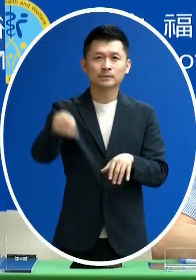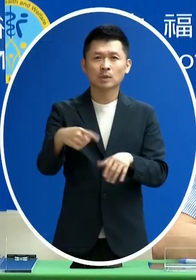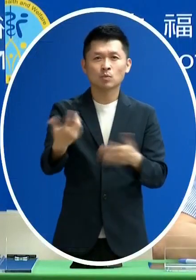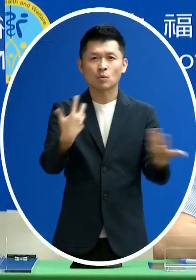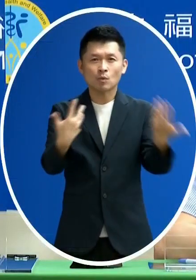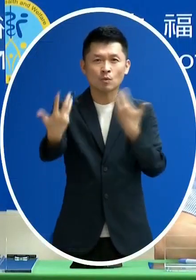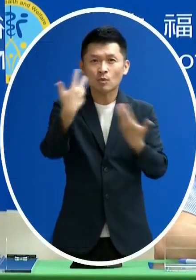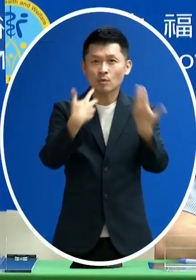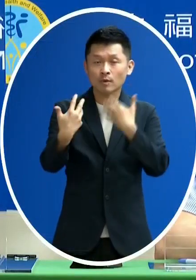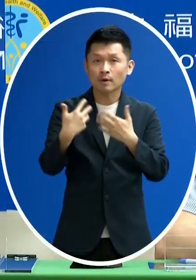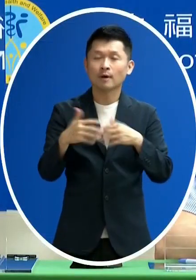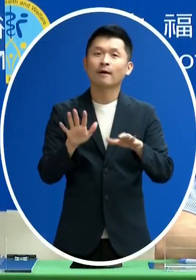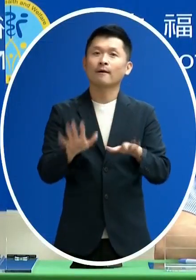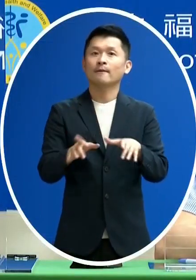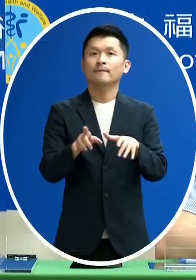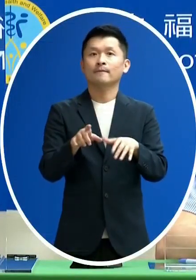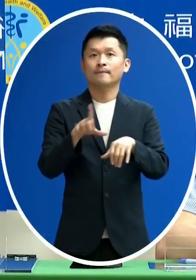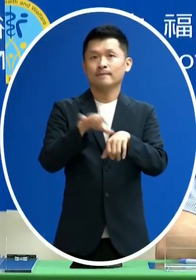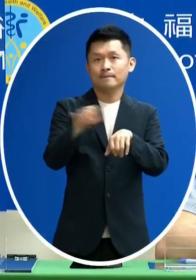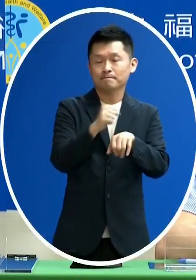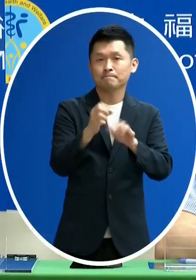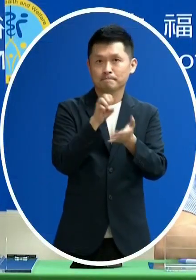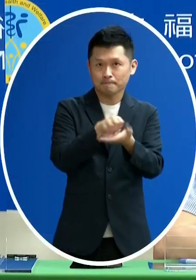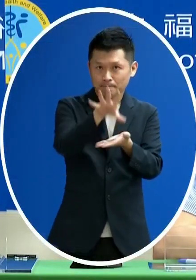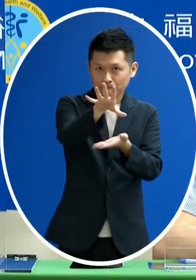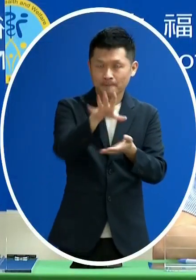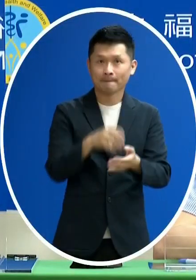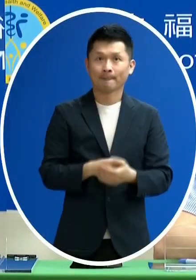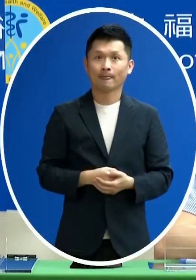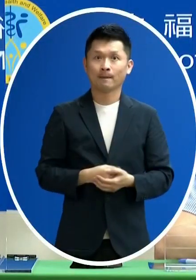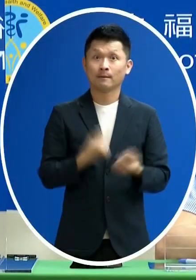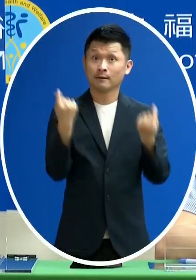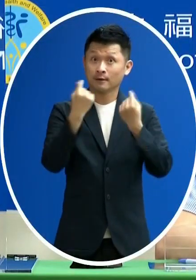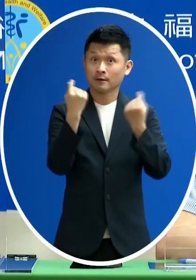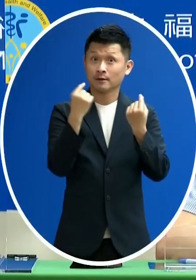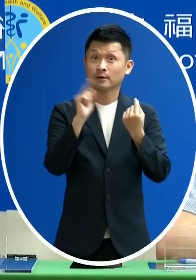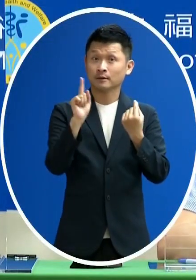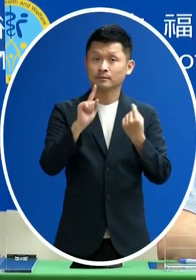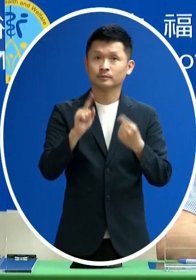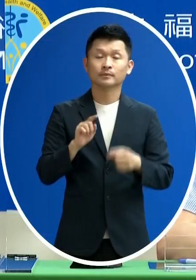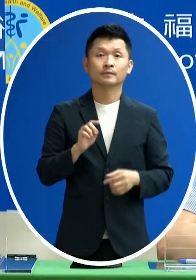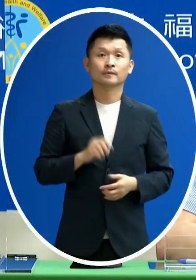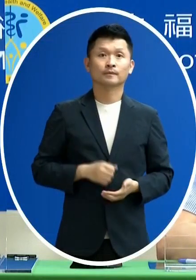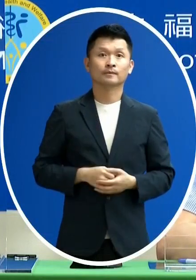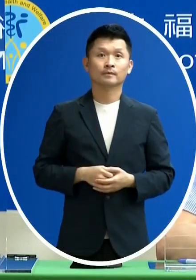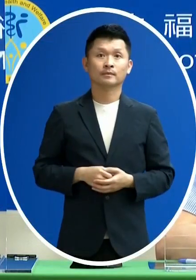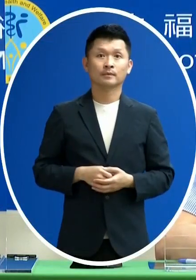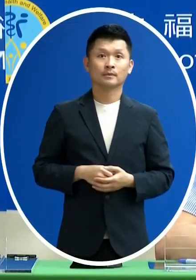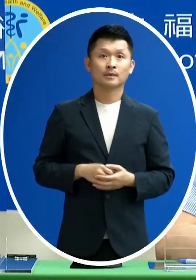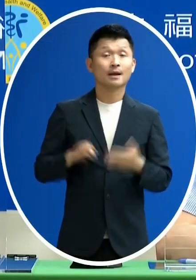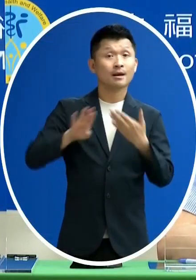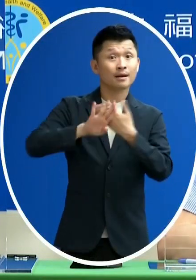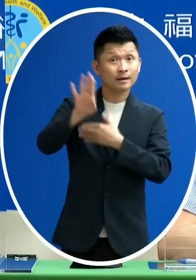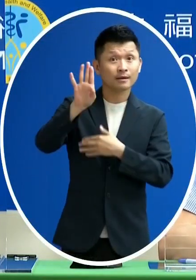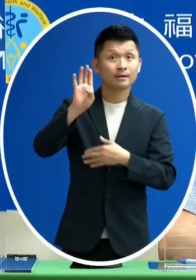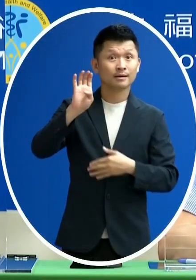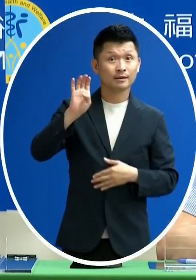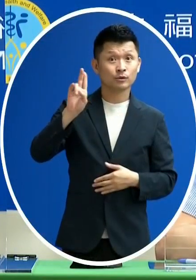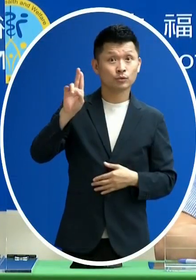了解的，这边也跟各位报告。就是包括，EU 公司另外一间公司，